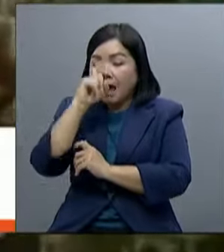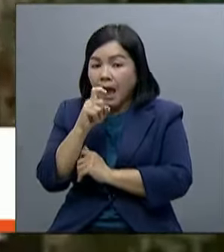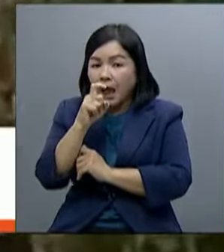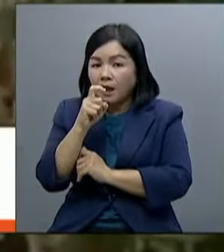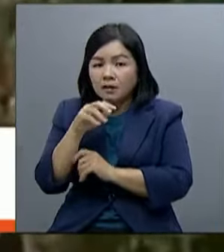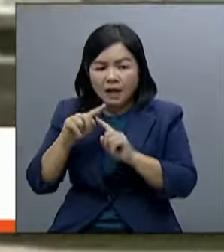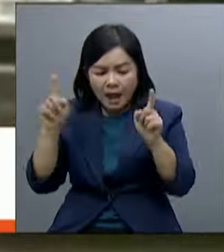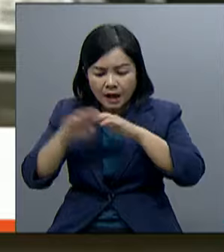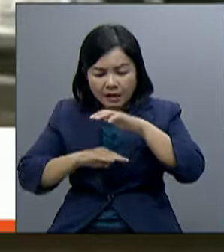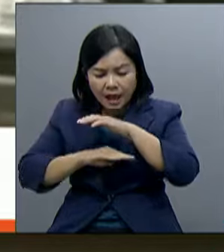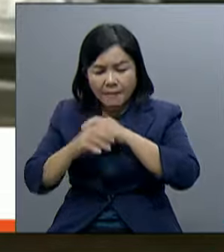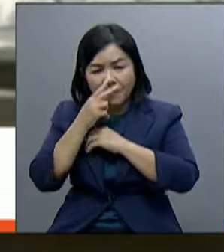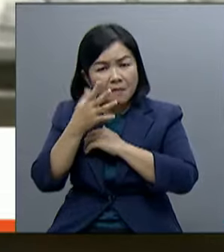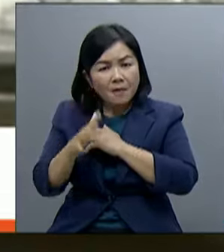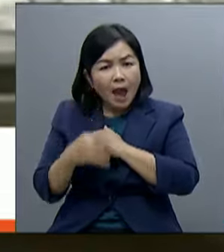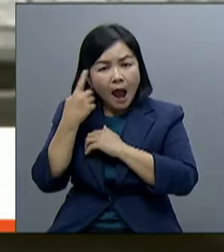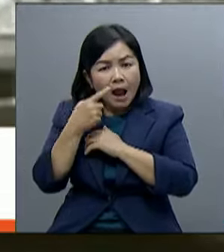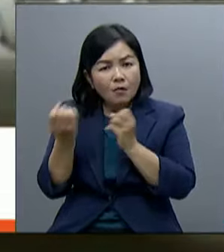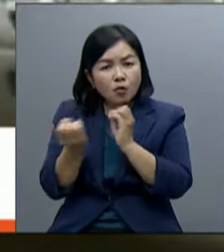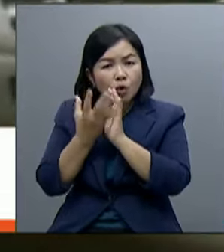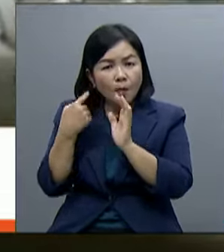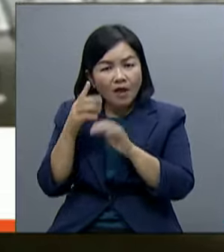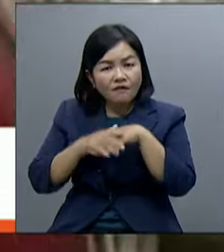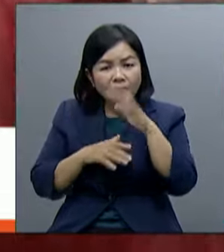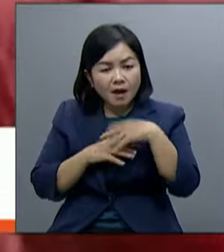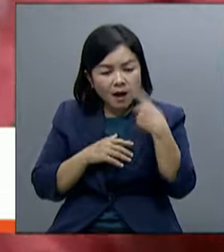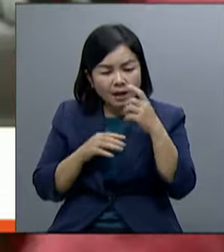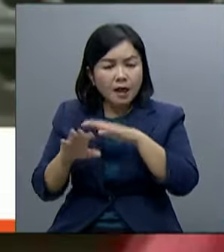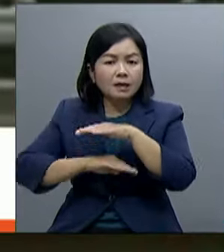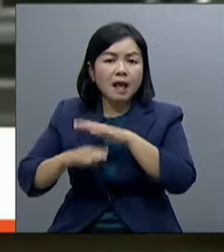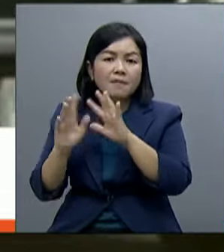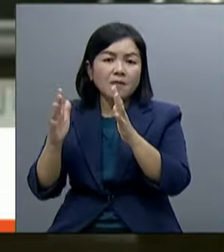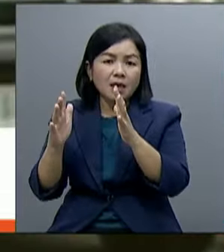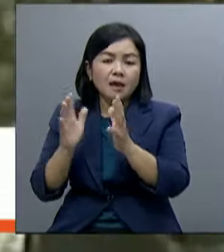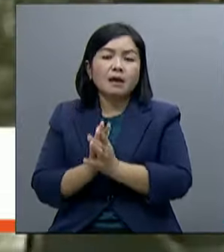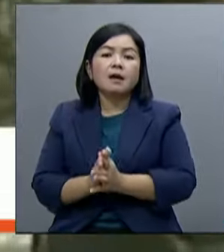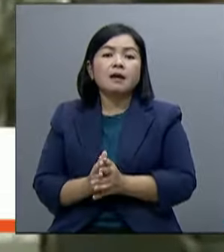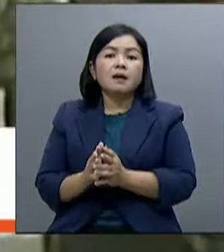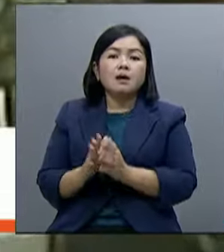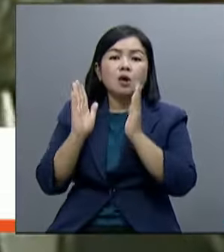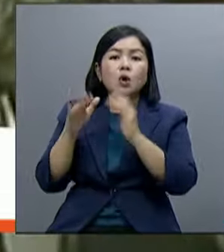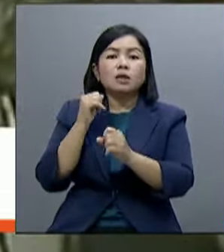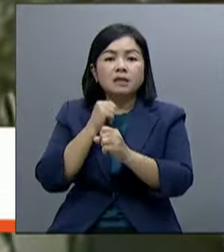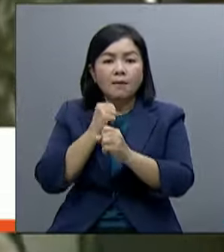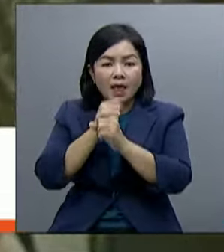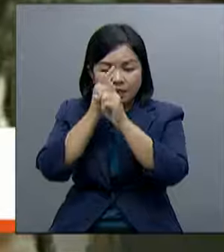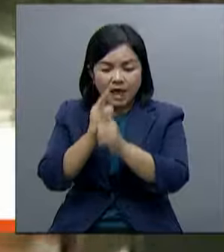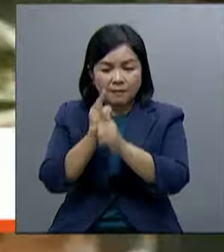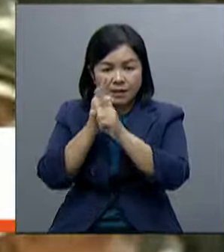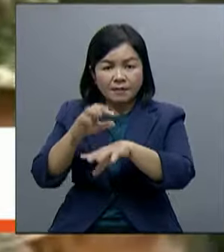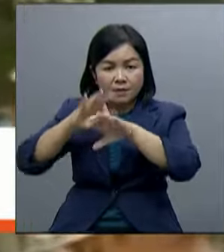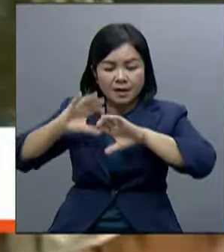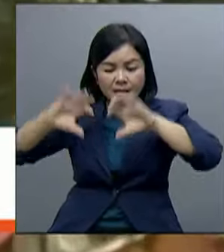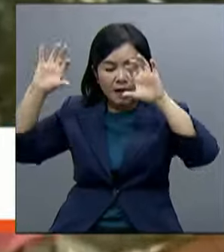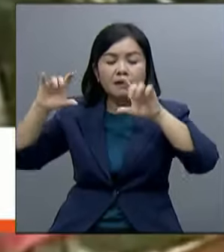ปรากฏหลักฐานค่ะว่าใครทำให้ตายและการปฏิบัติงานของเจ้าหน้าที่เป็นไปตามราชการตาม